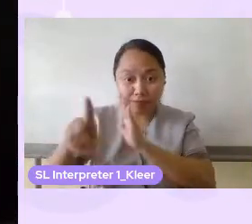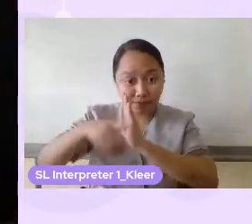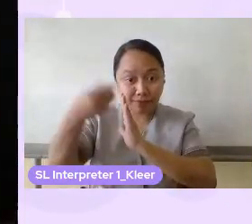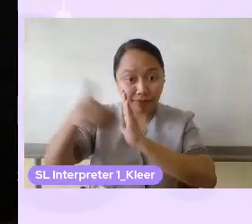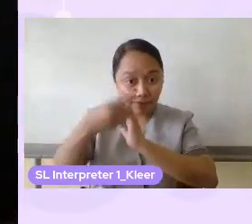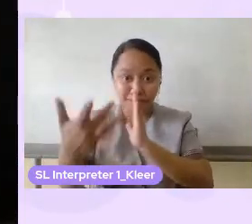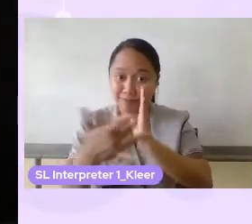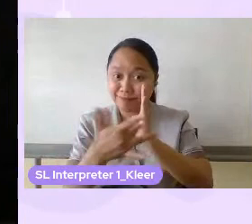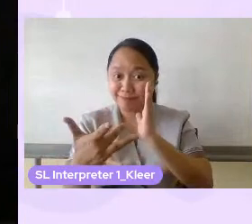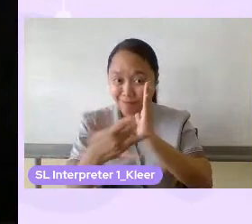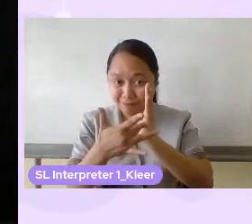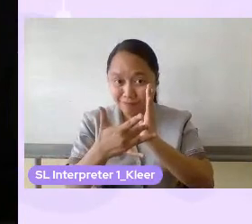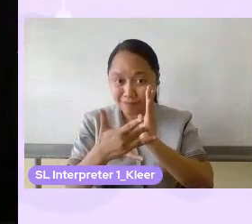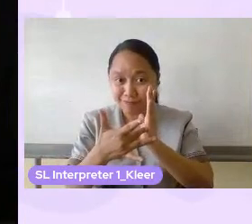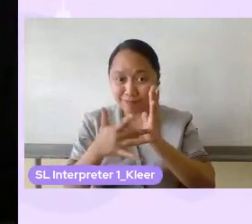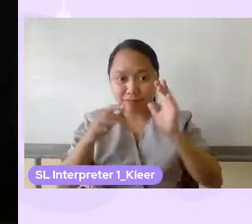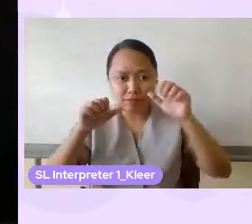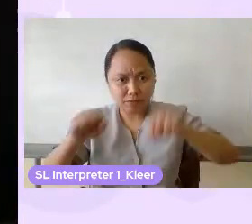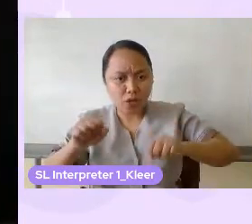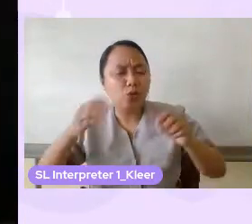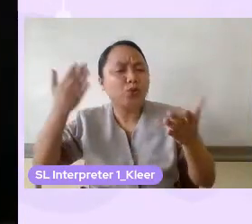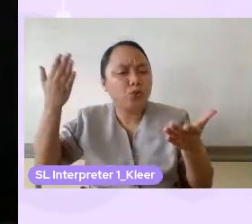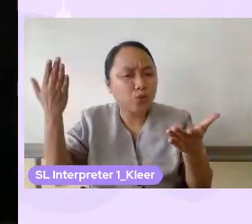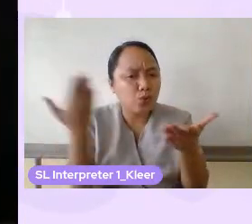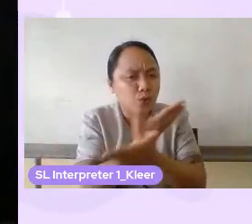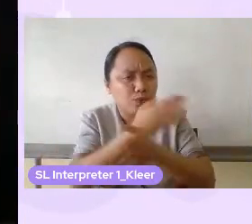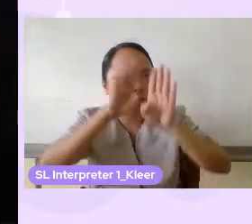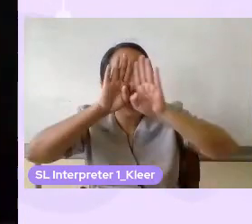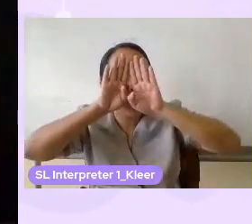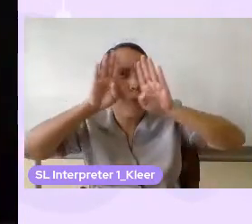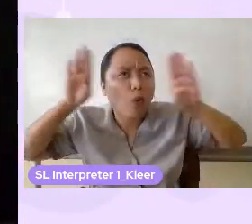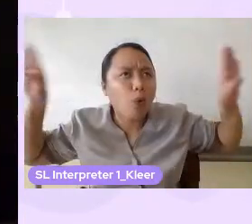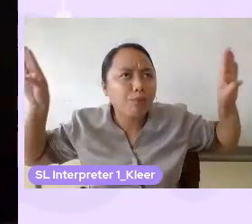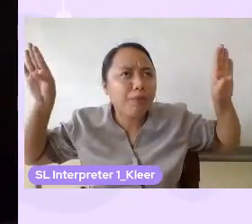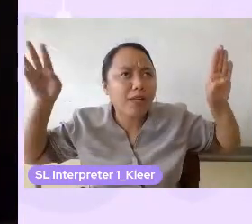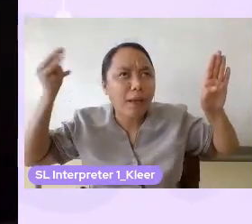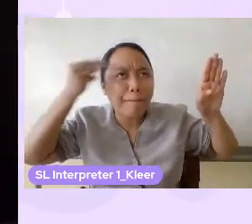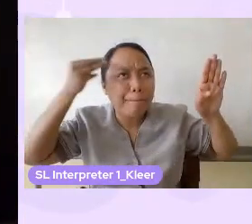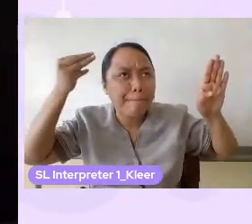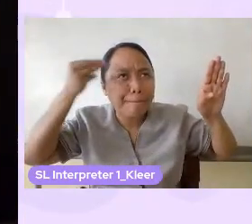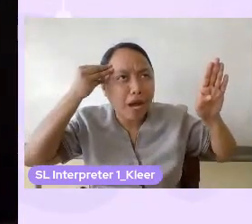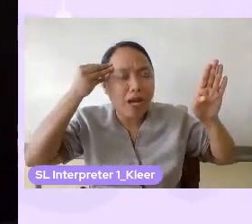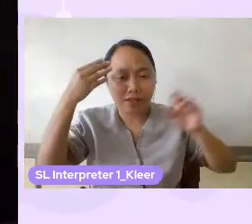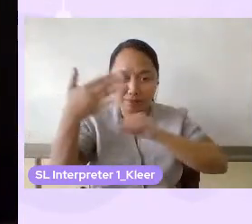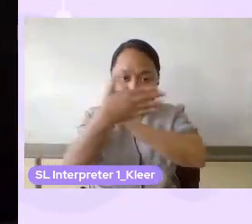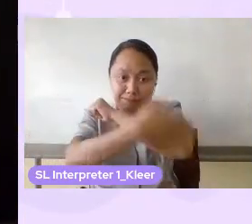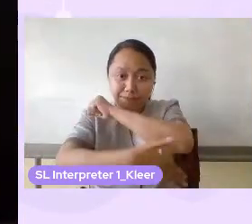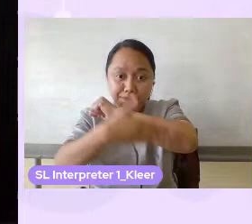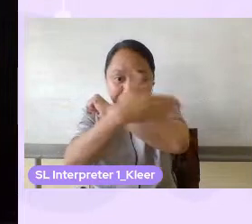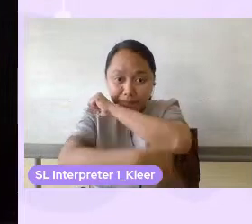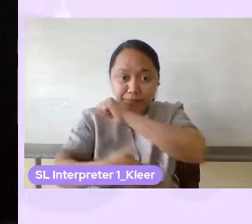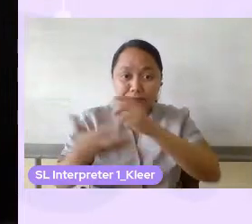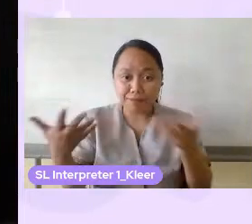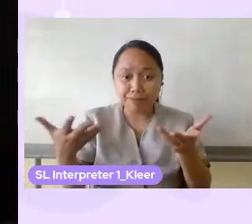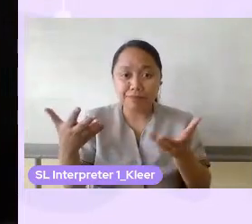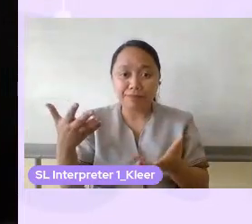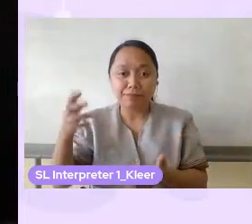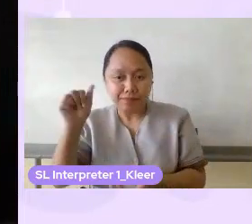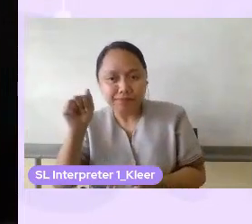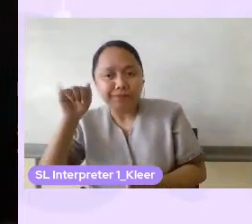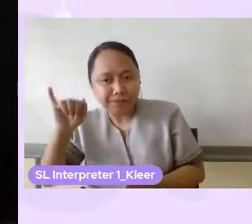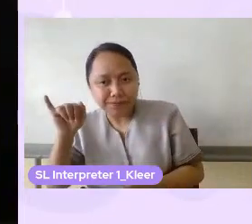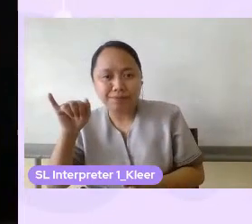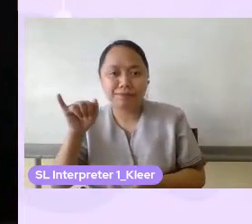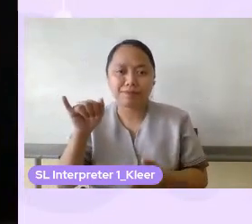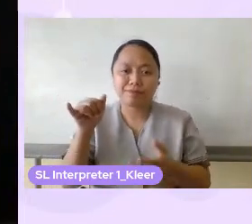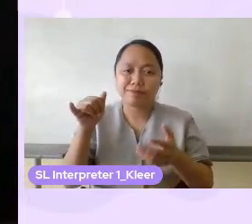Karoon po tayo ng bagong pananaw na pag sinabi nating blockchain, AI, Internet of Things, data analytics, hindi po siya pang